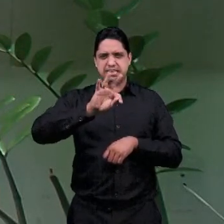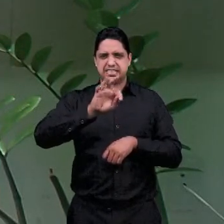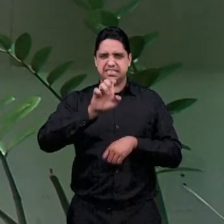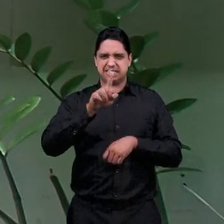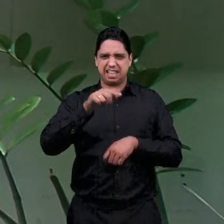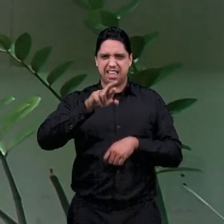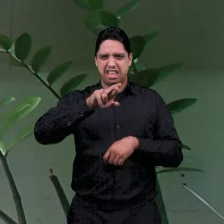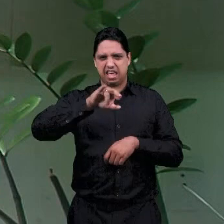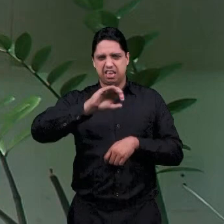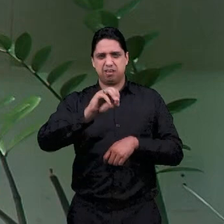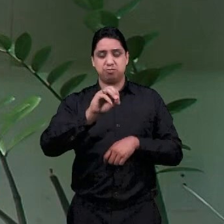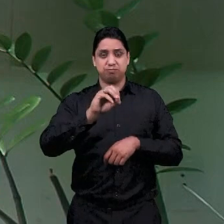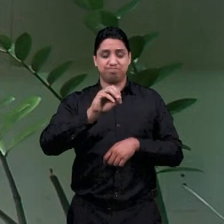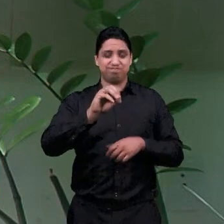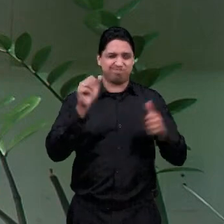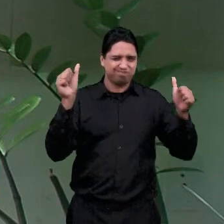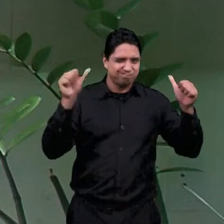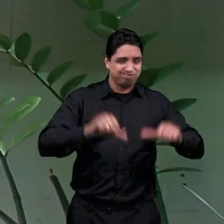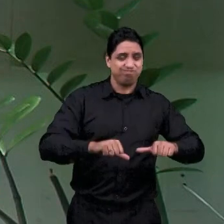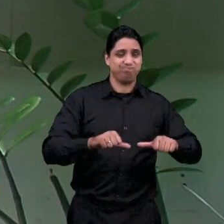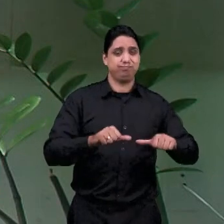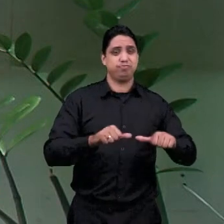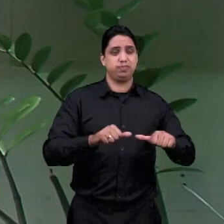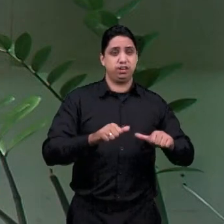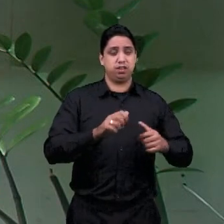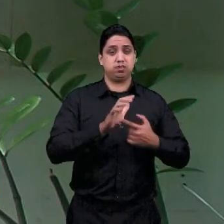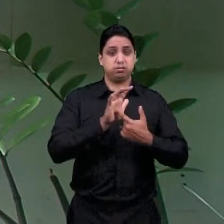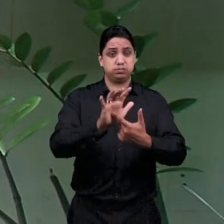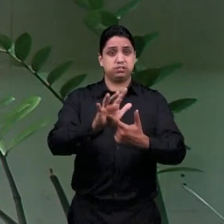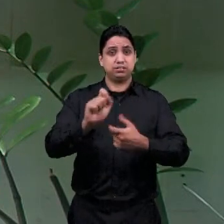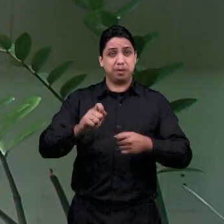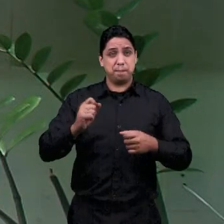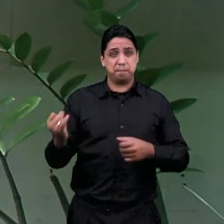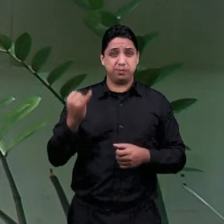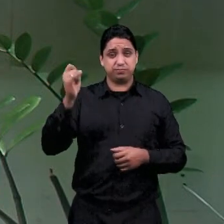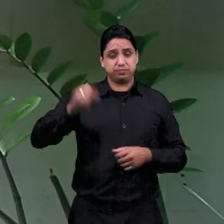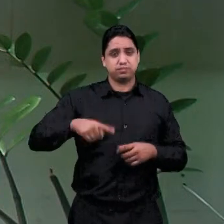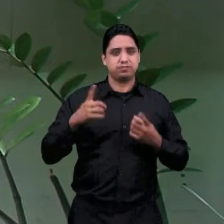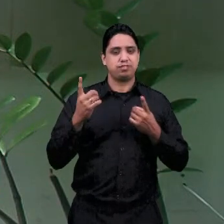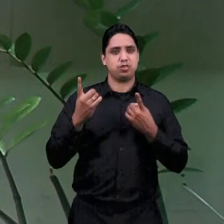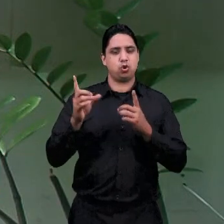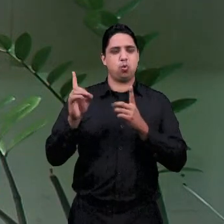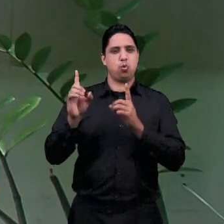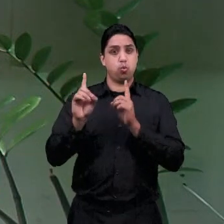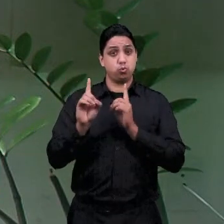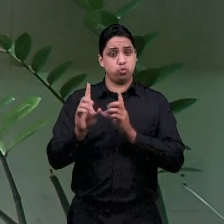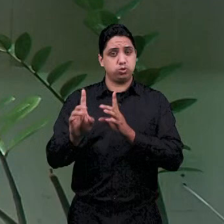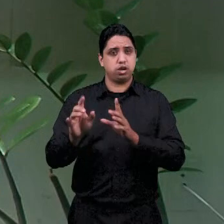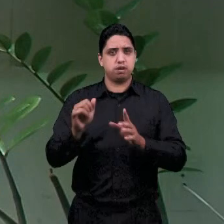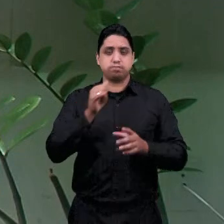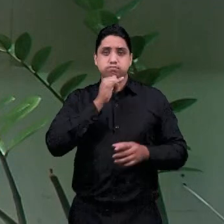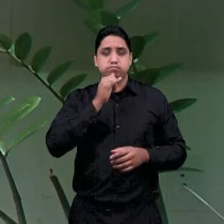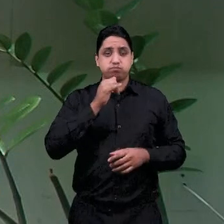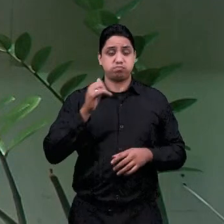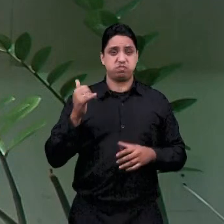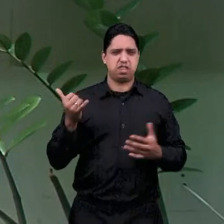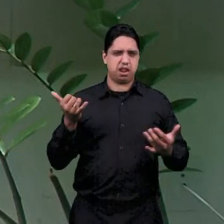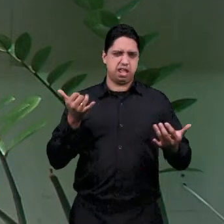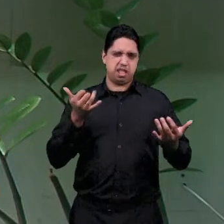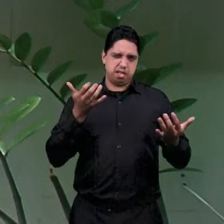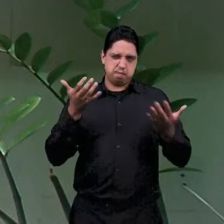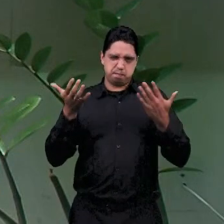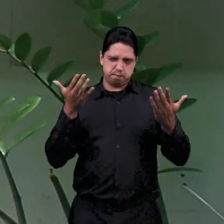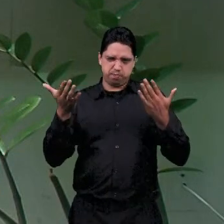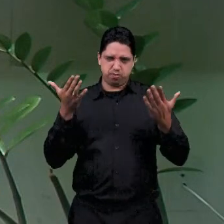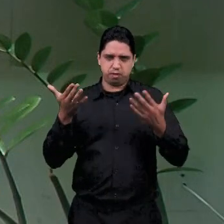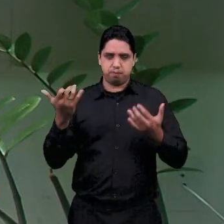la doctrine qui est importante, quand je vais prendre avec ma main la main de Dieu, non,